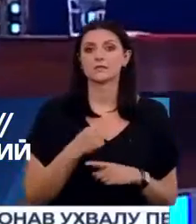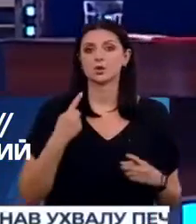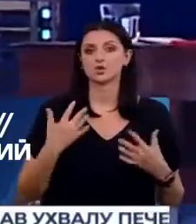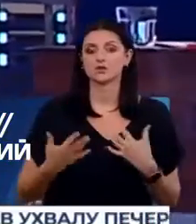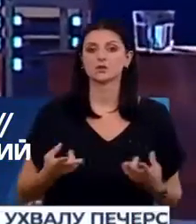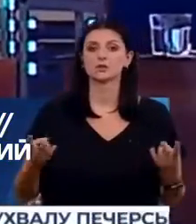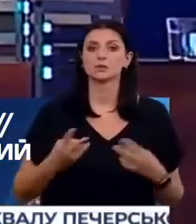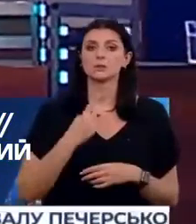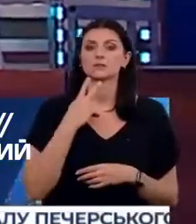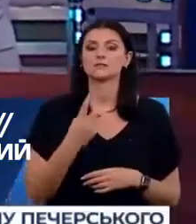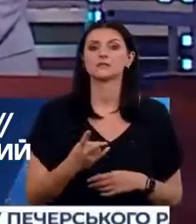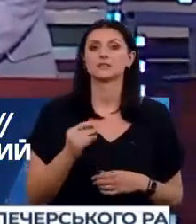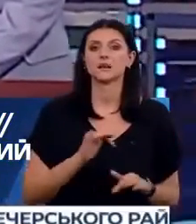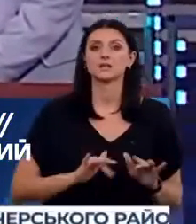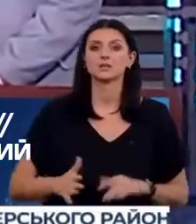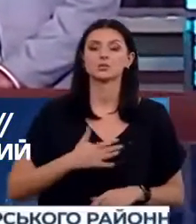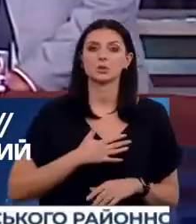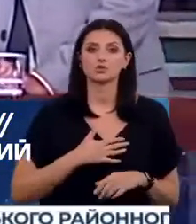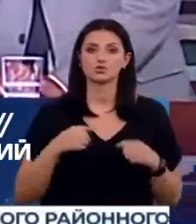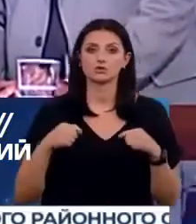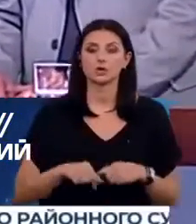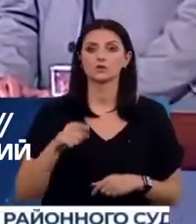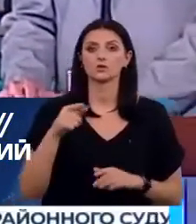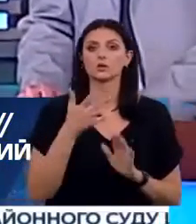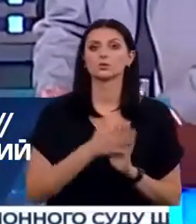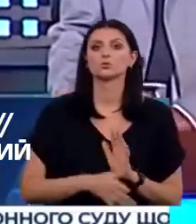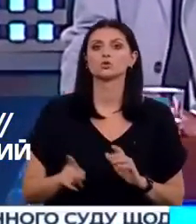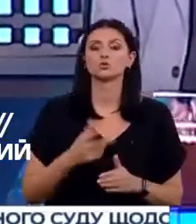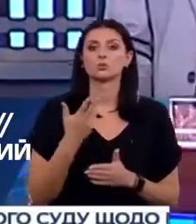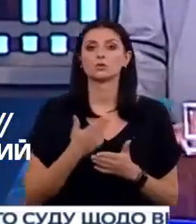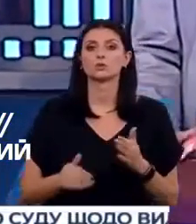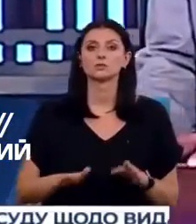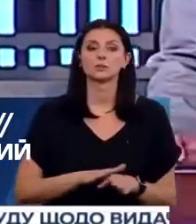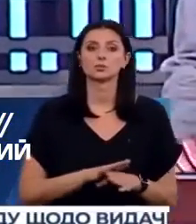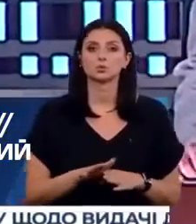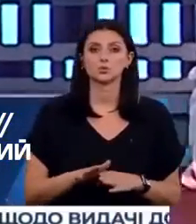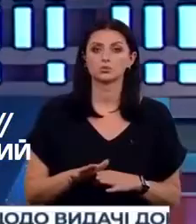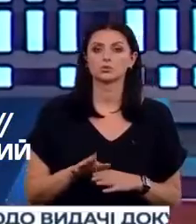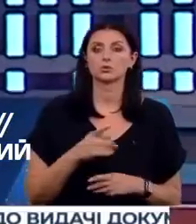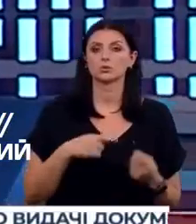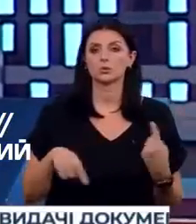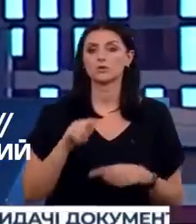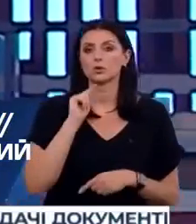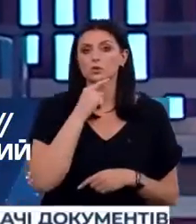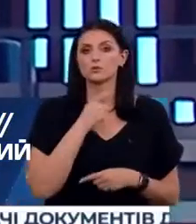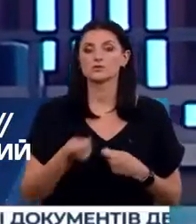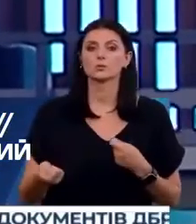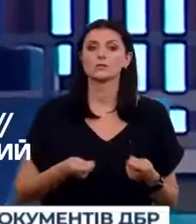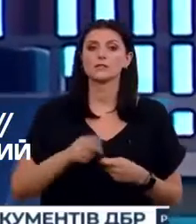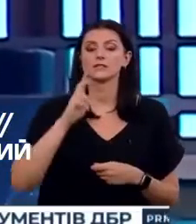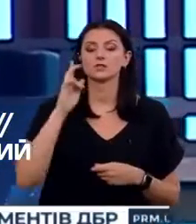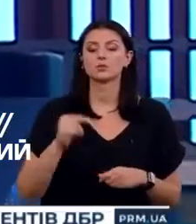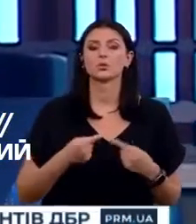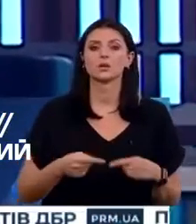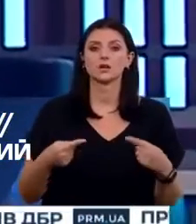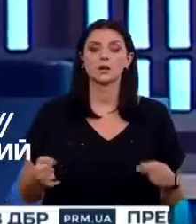треба дивитись на дії нашої влади. Вони розуміють, що провалились абсолютно кругом в економіці, в управлінні державною і так далі.